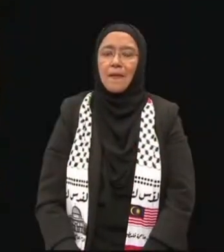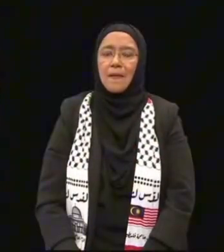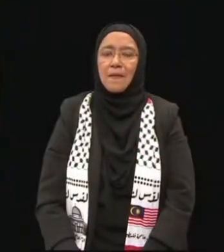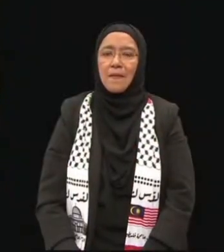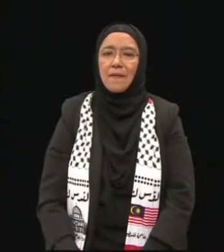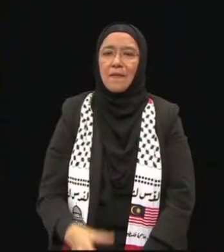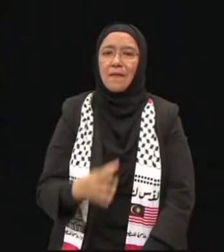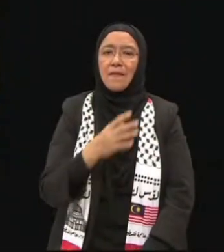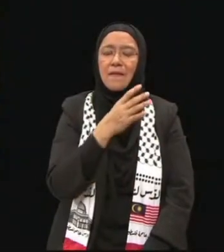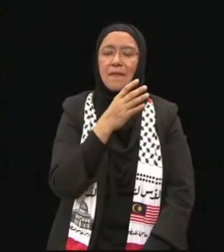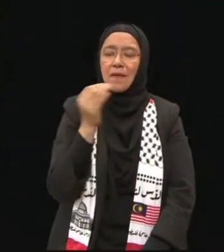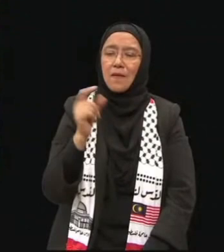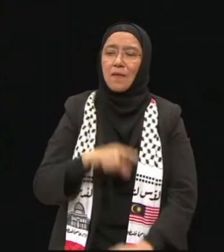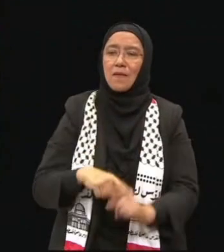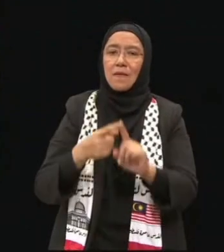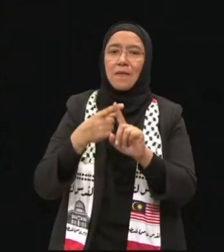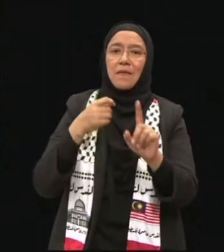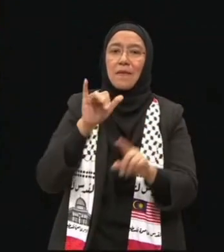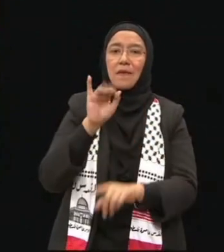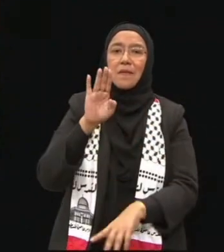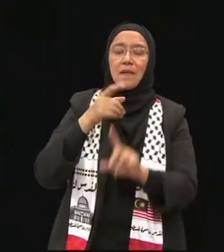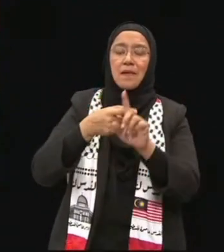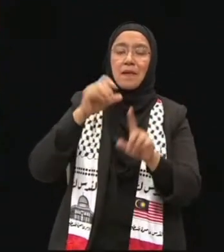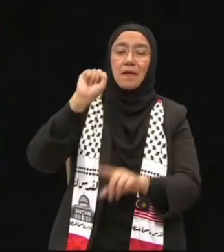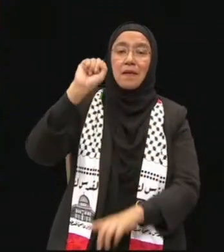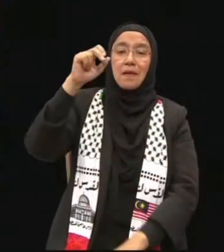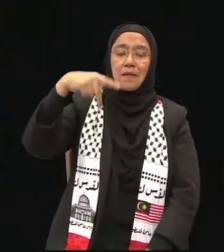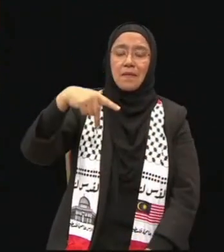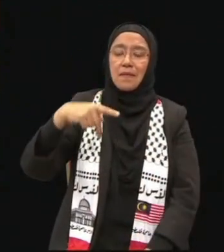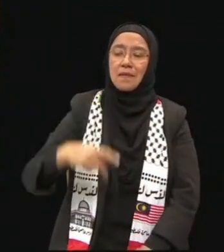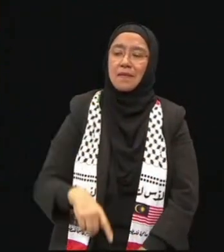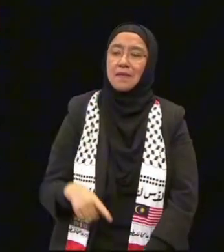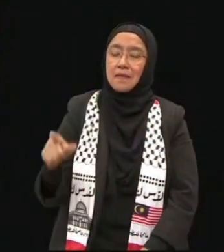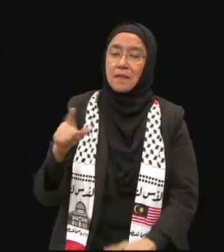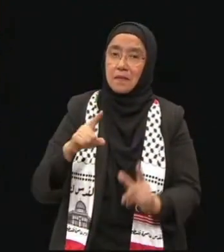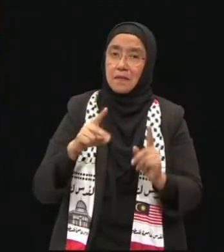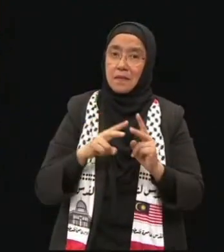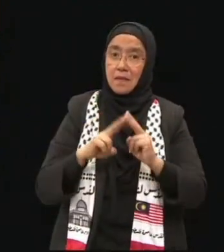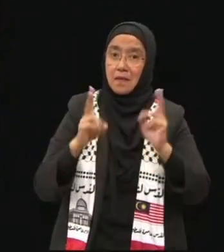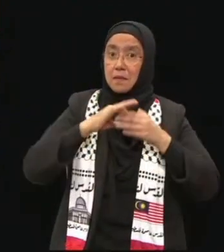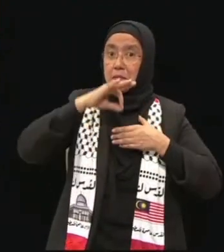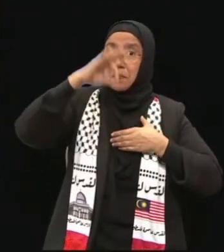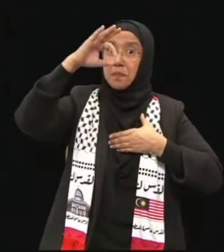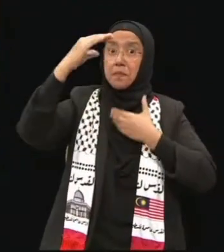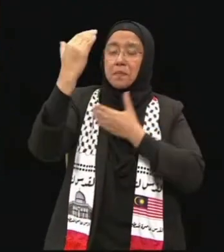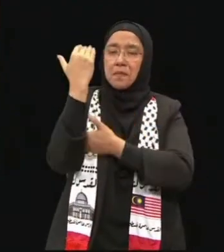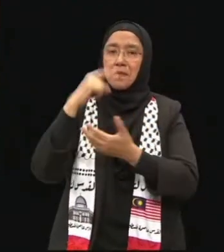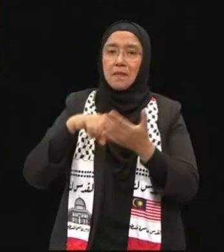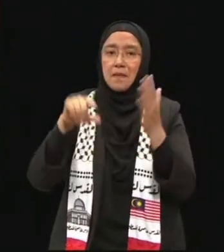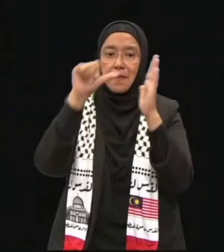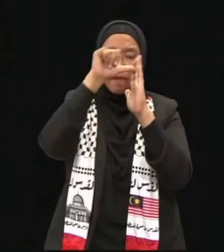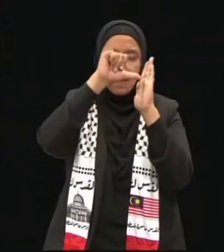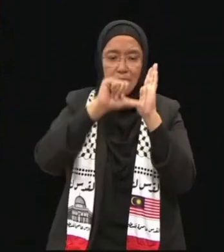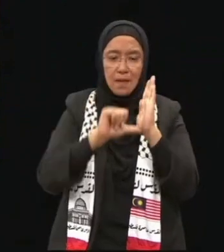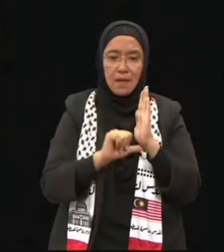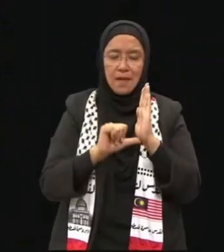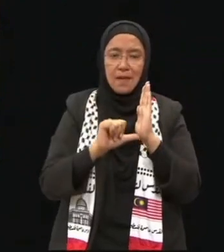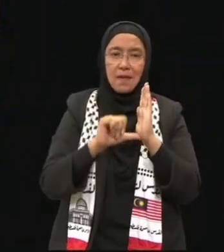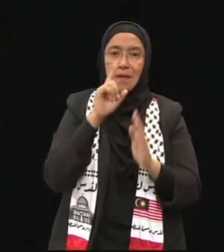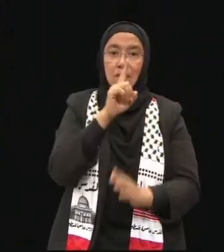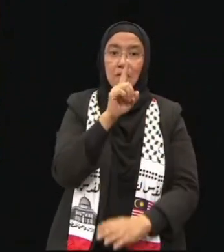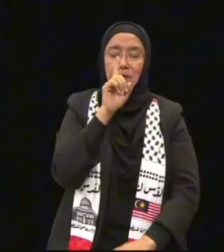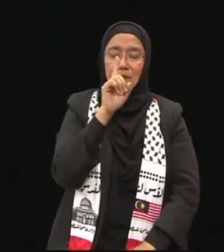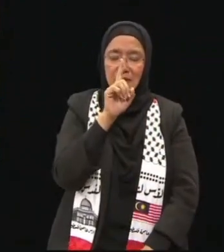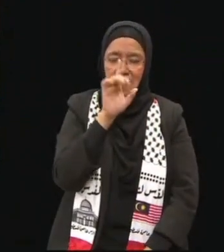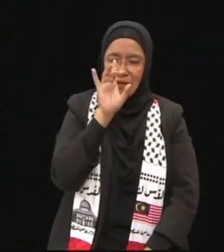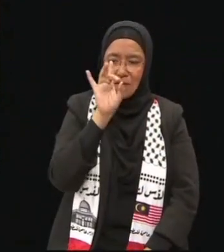pagi ini, Akta Pemajuan Perumahan dalam kurungan Kawalan dan Pelesenan 1966 Akta